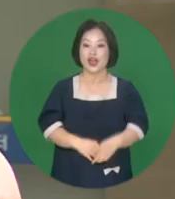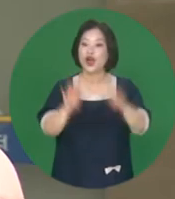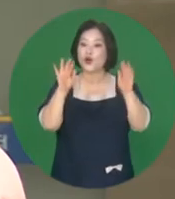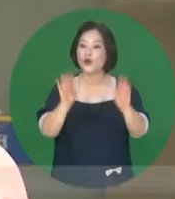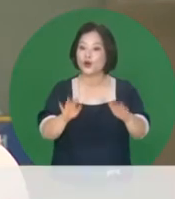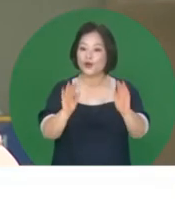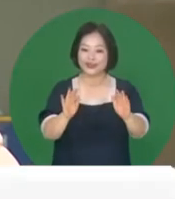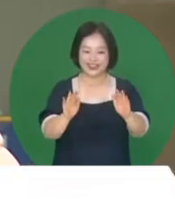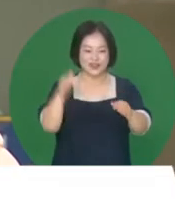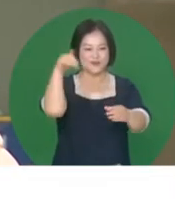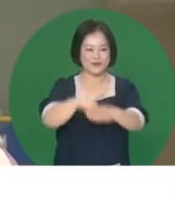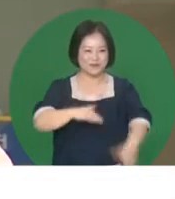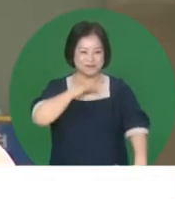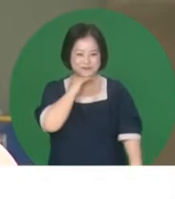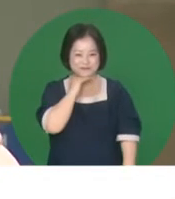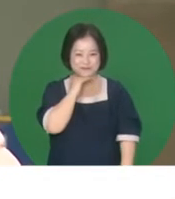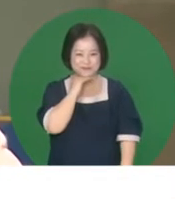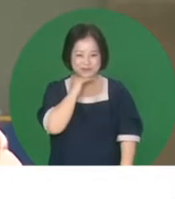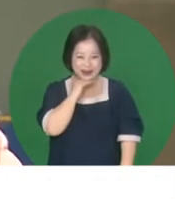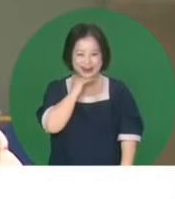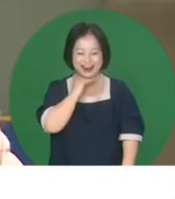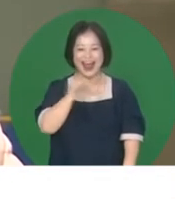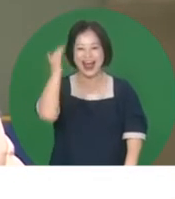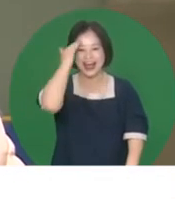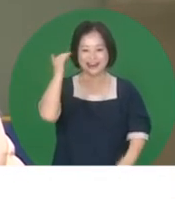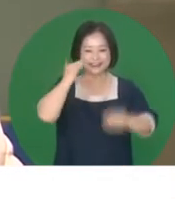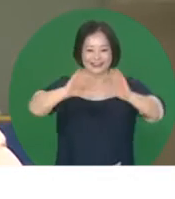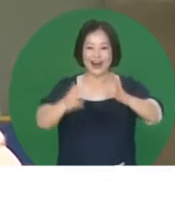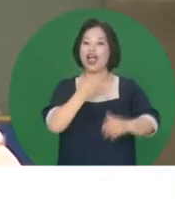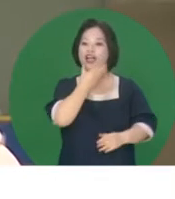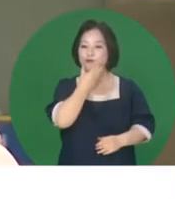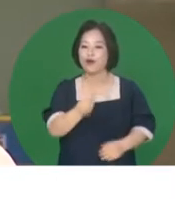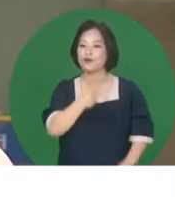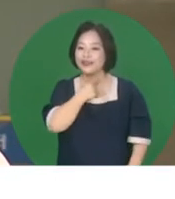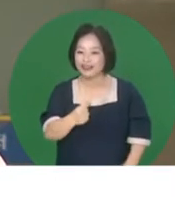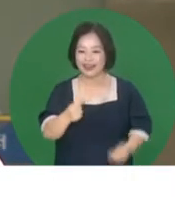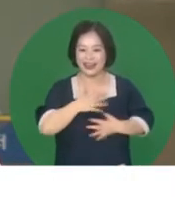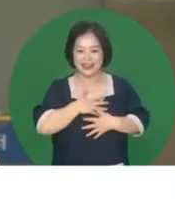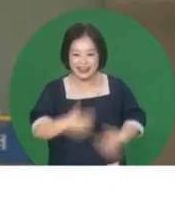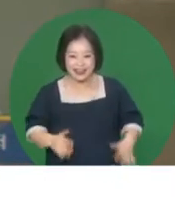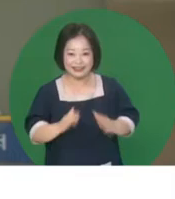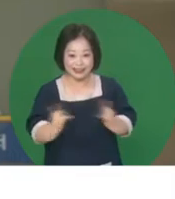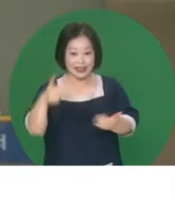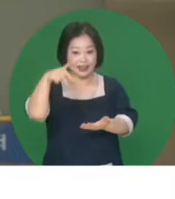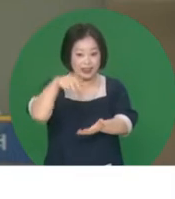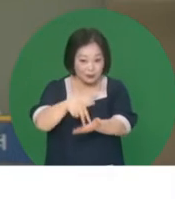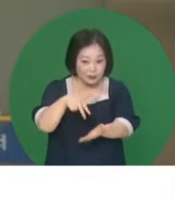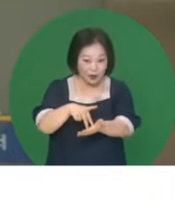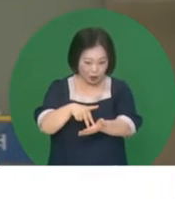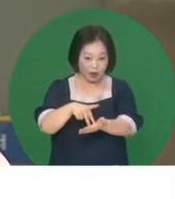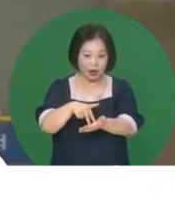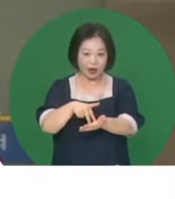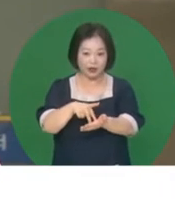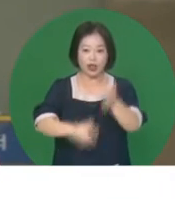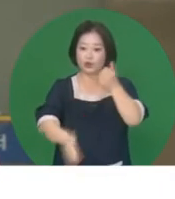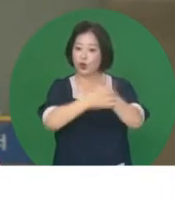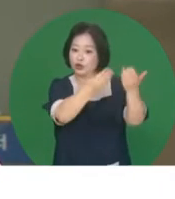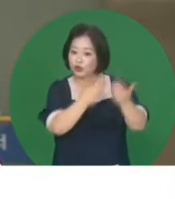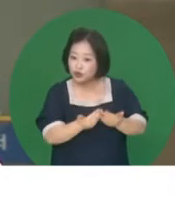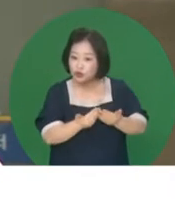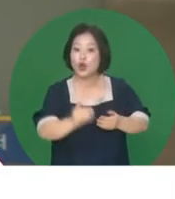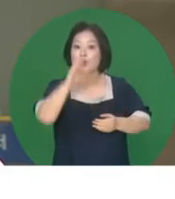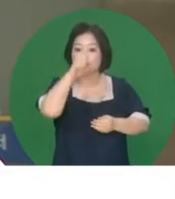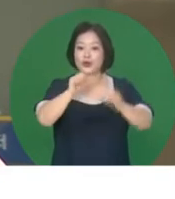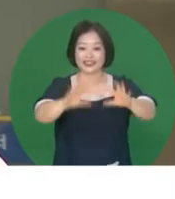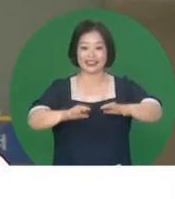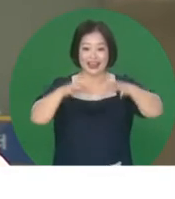오늘을 기다렸죠 많이 우리나라가 좀 행복했으면 좋겠고 약자 편에서 설 수 있는 그런 사람들 좋은 나라로